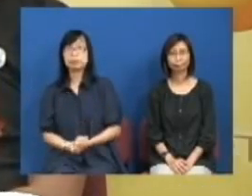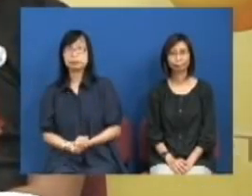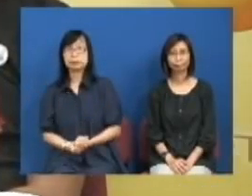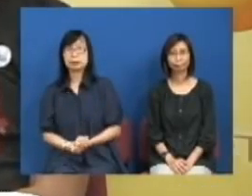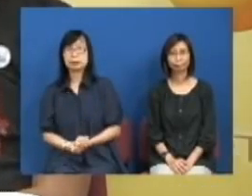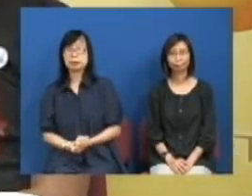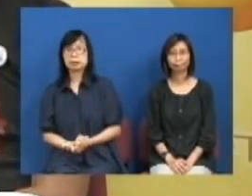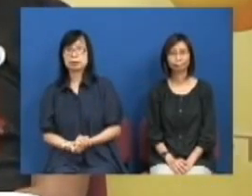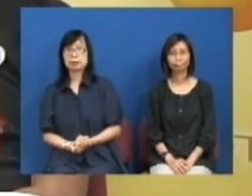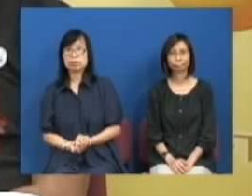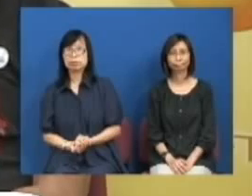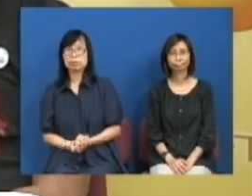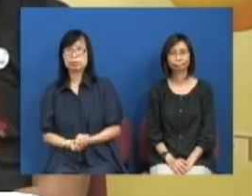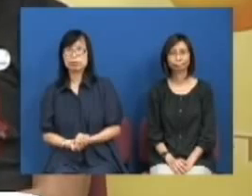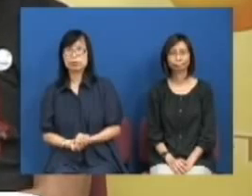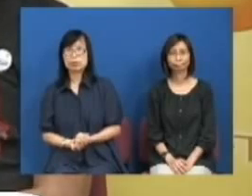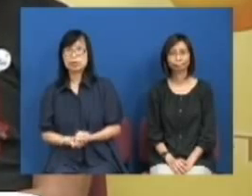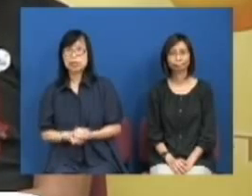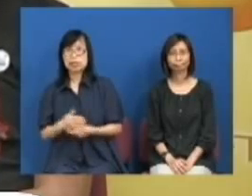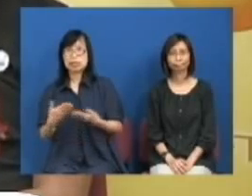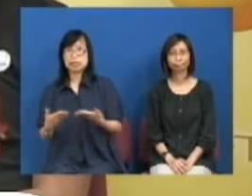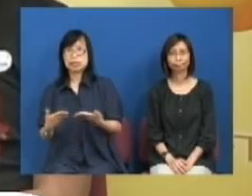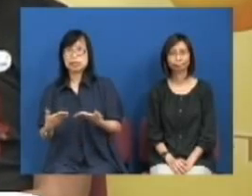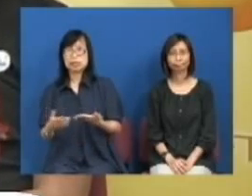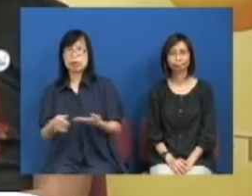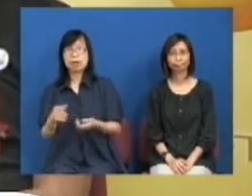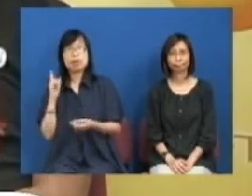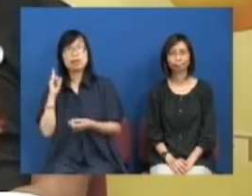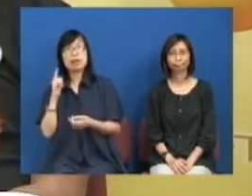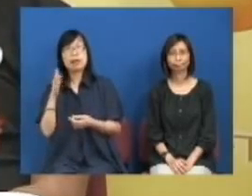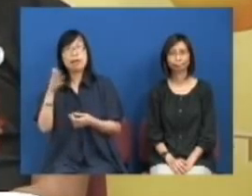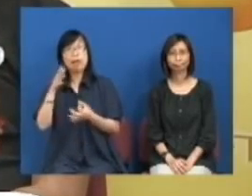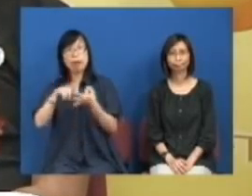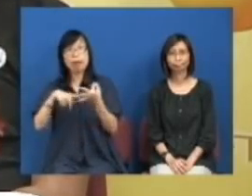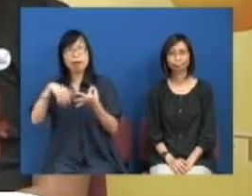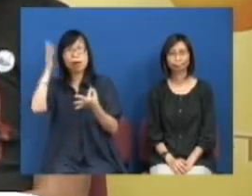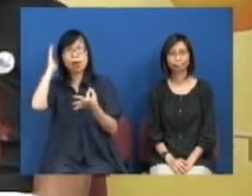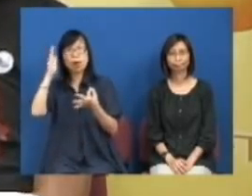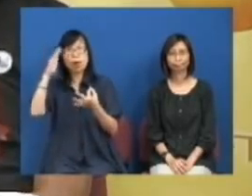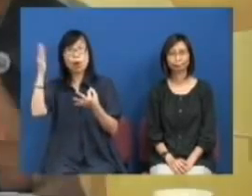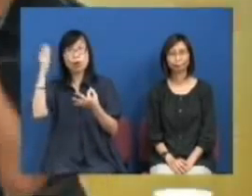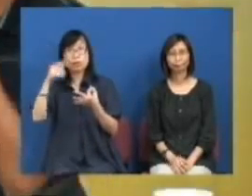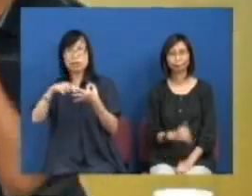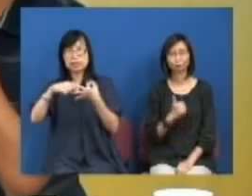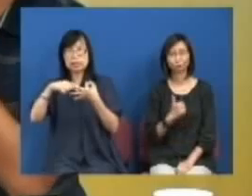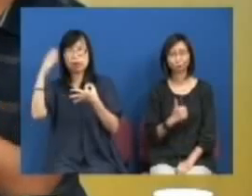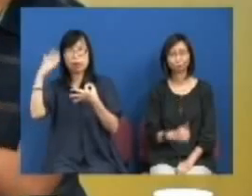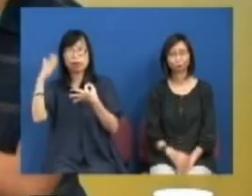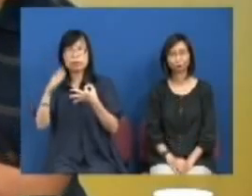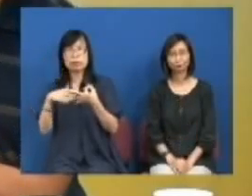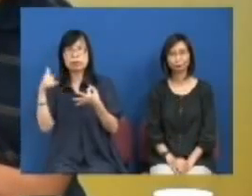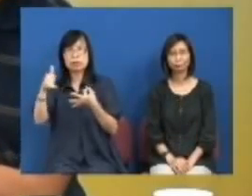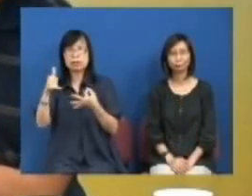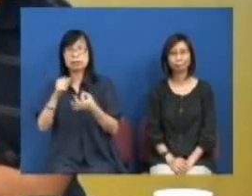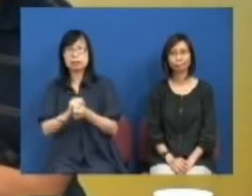個呼之欲出的就是為梁振英即係做勢，係嘛？即係令到人哋覺